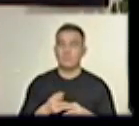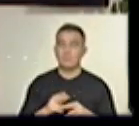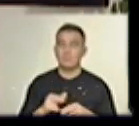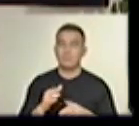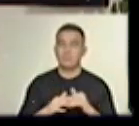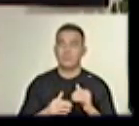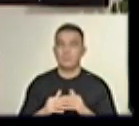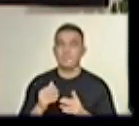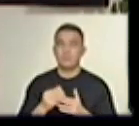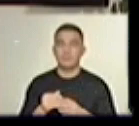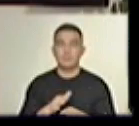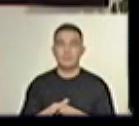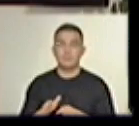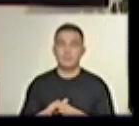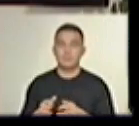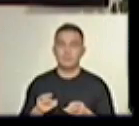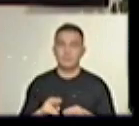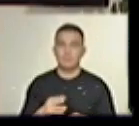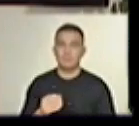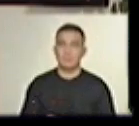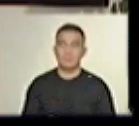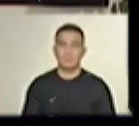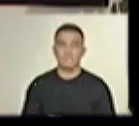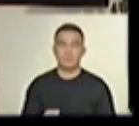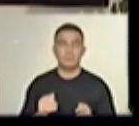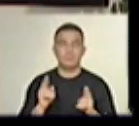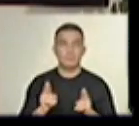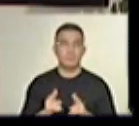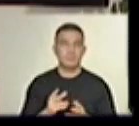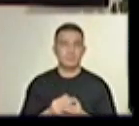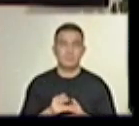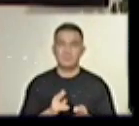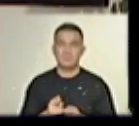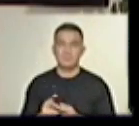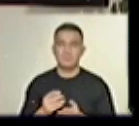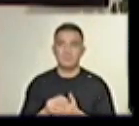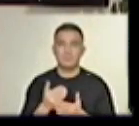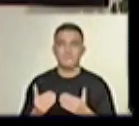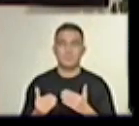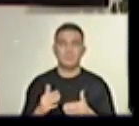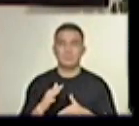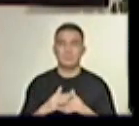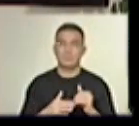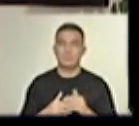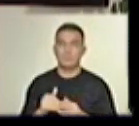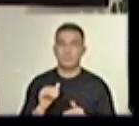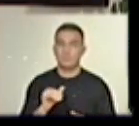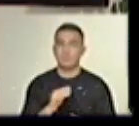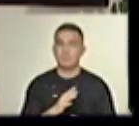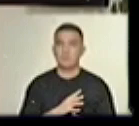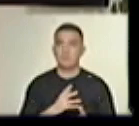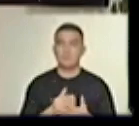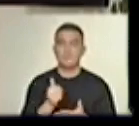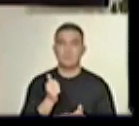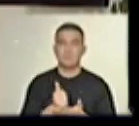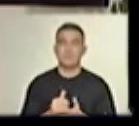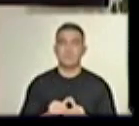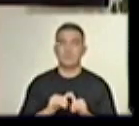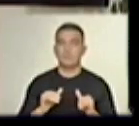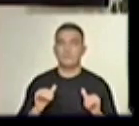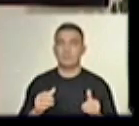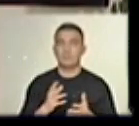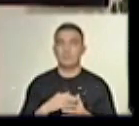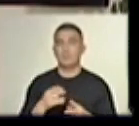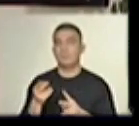bajarish qoldi xalos. Demak, tartibiga ko'ra, ya'ni amallarni bajarish tartibiga ko'ra, avval ko'paytirish,